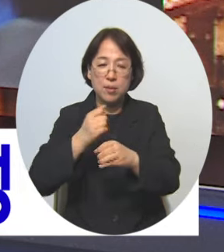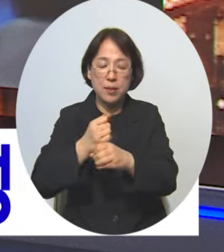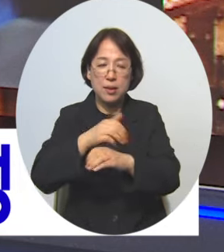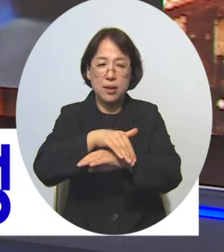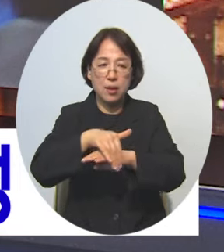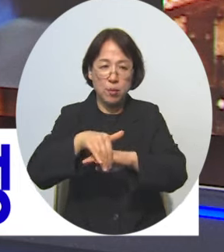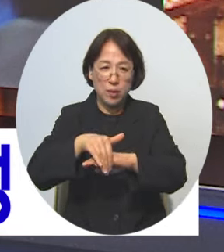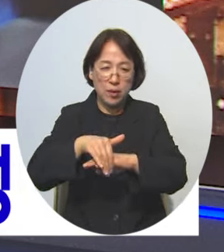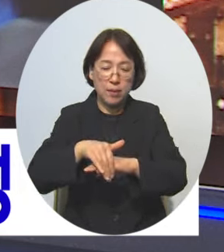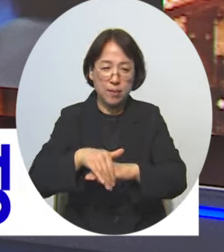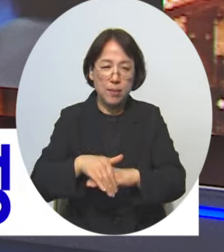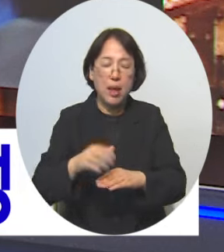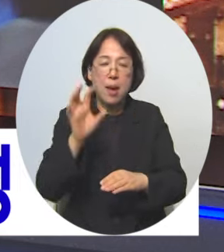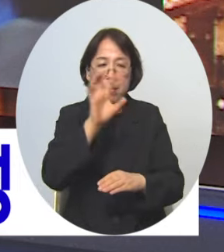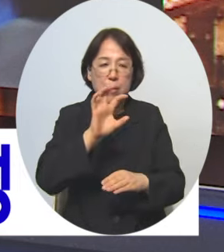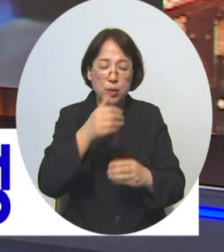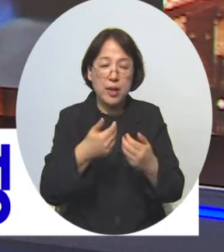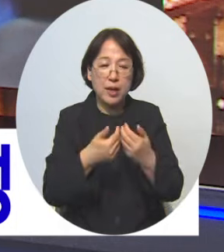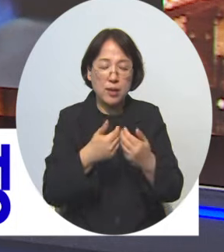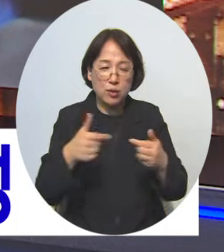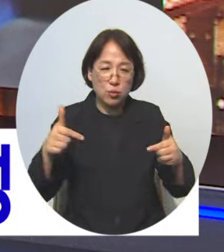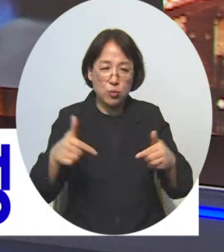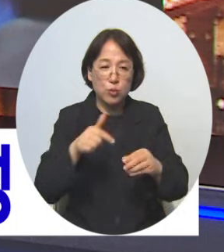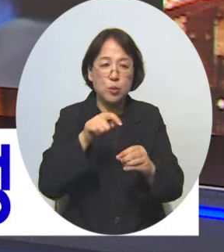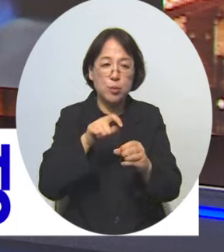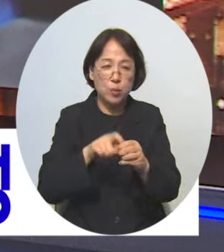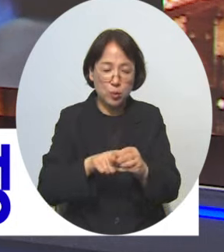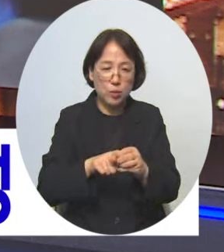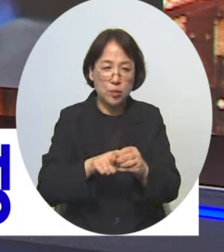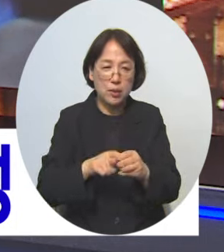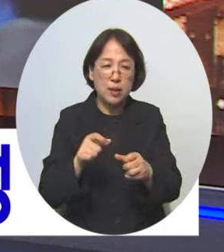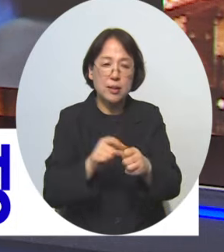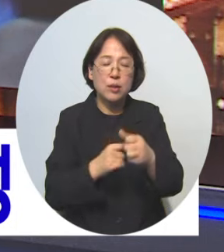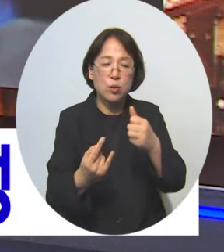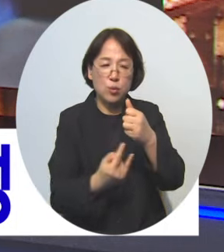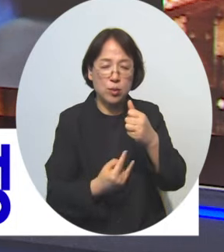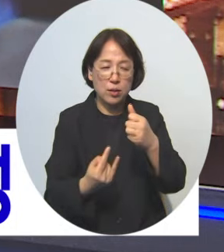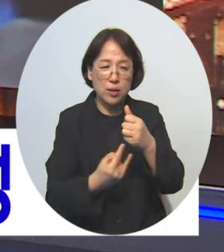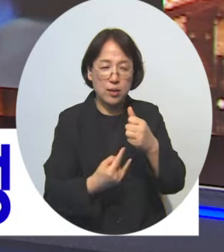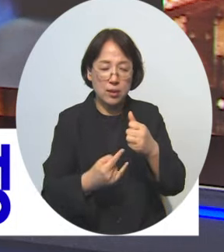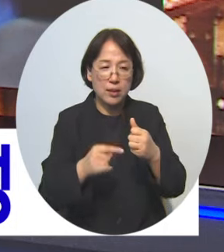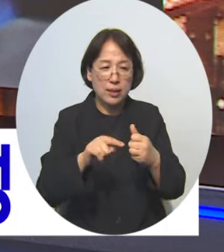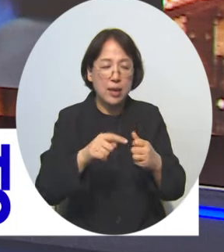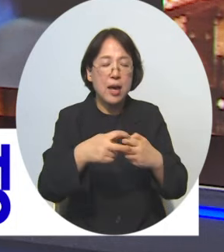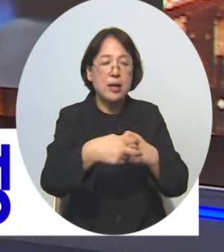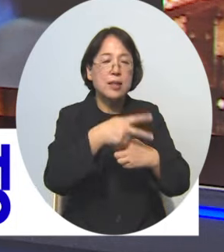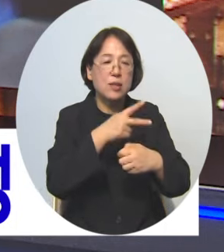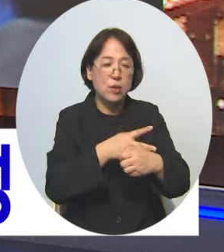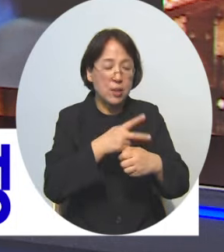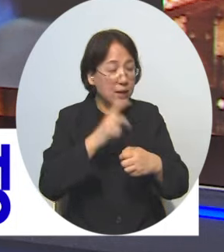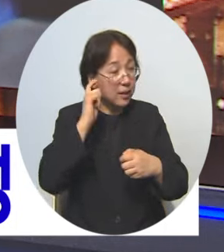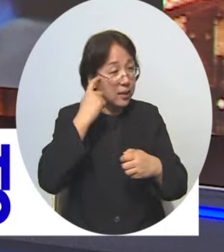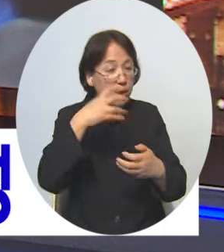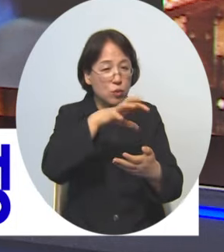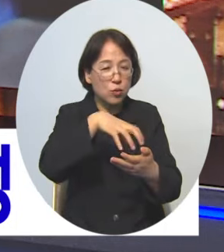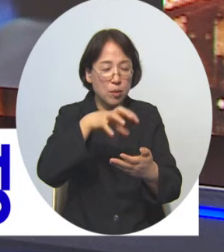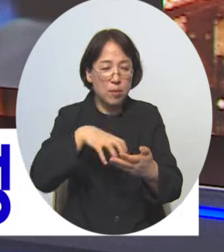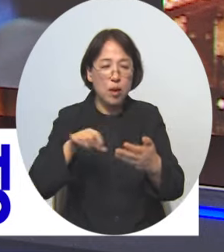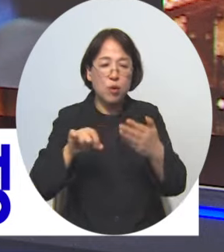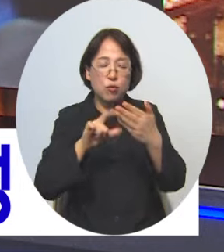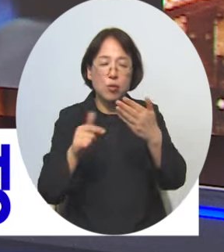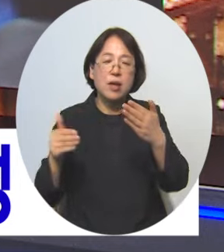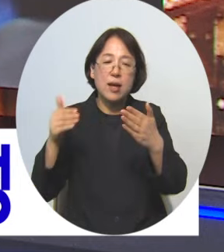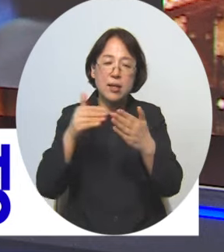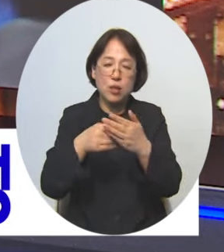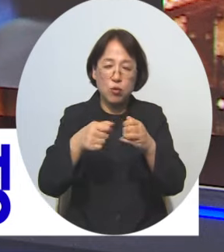증원 논의 때마다 반복되는 갈등을 줄이기 위해서인데요. 특위는 의료계 의견을 수렴해 오는 9월까지 구체적인